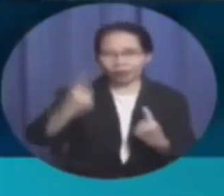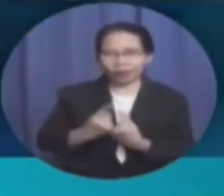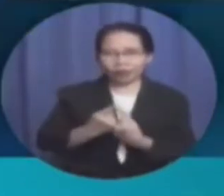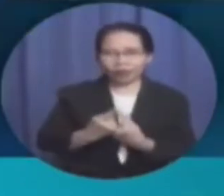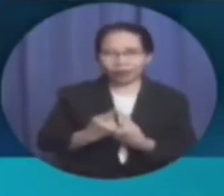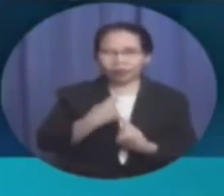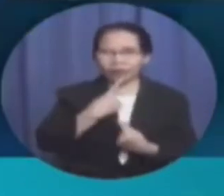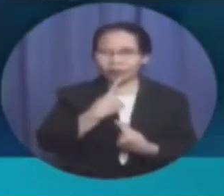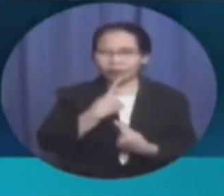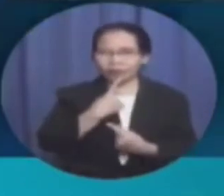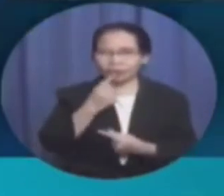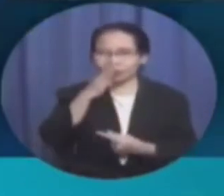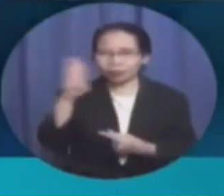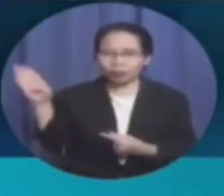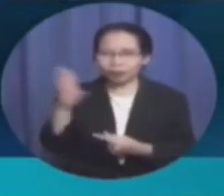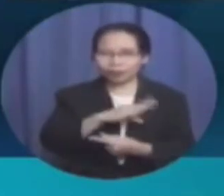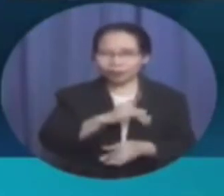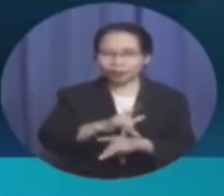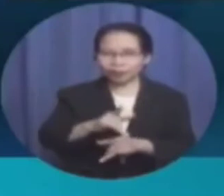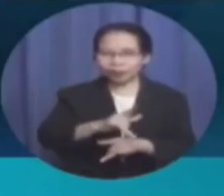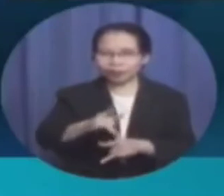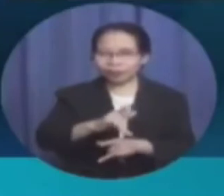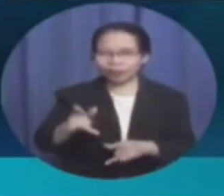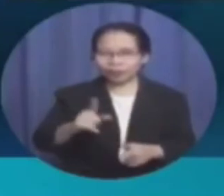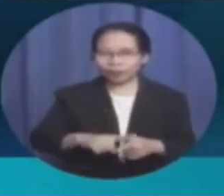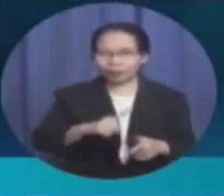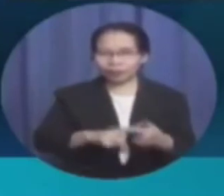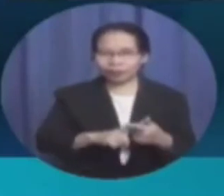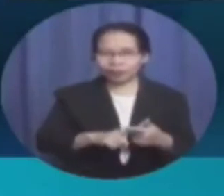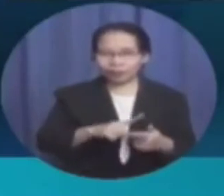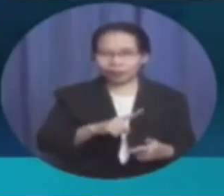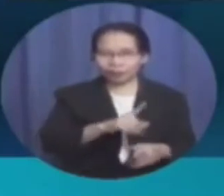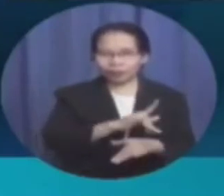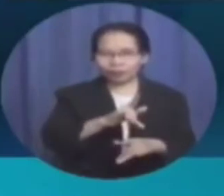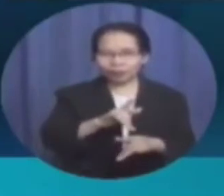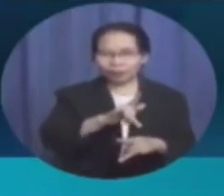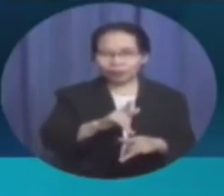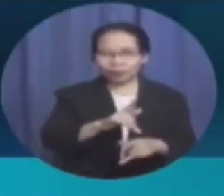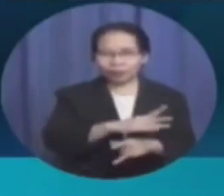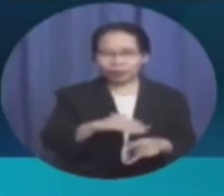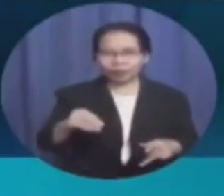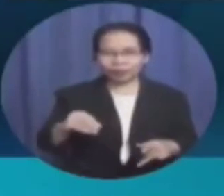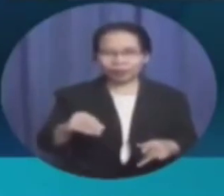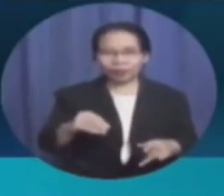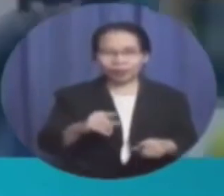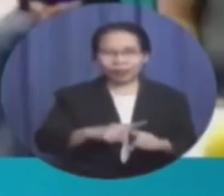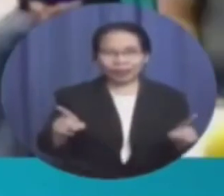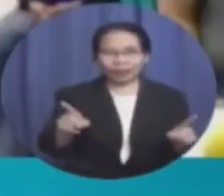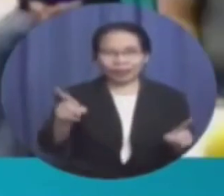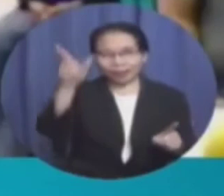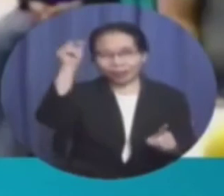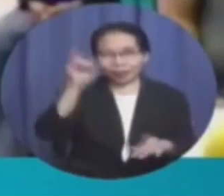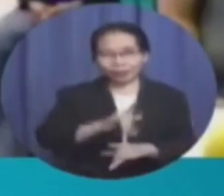ang bibigat. Namumusong siya, nanguusig siya, mang-aalipusta pa siya, no? Pero kasi